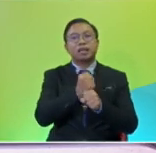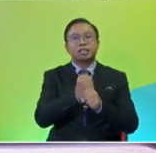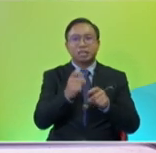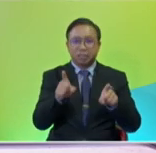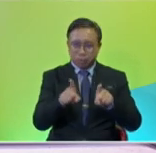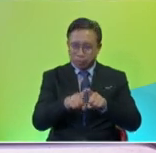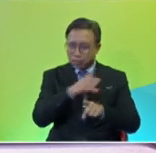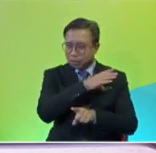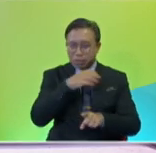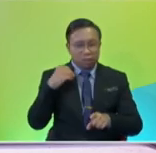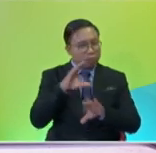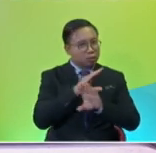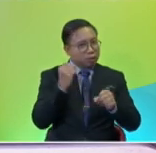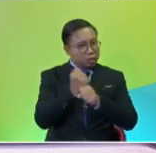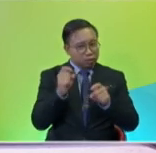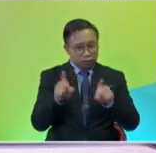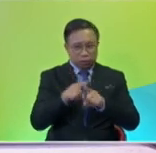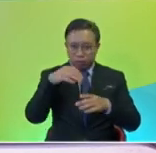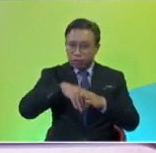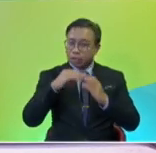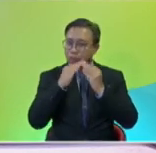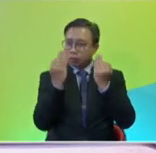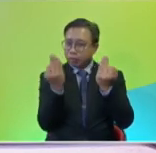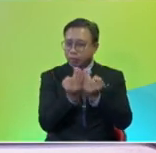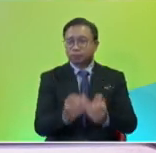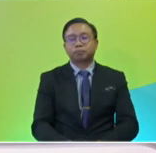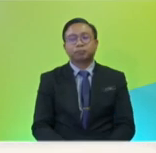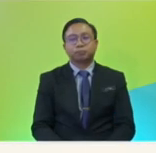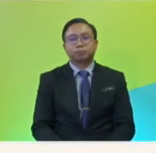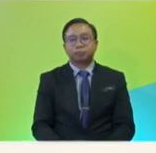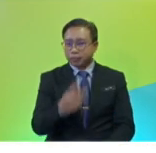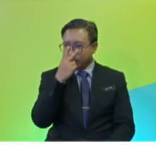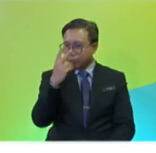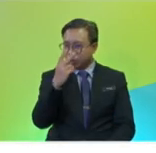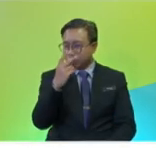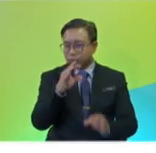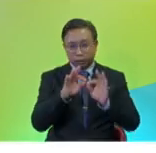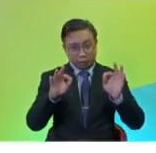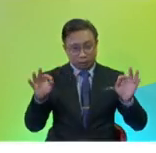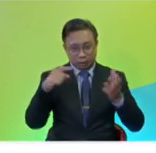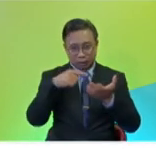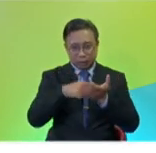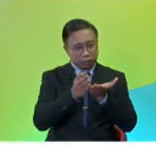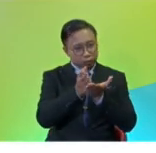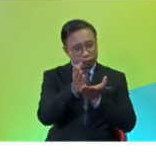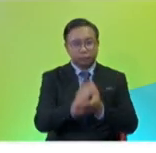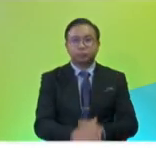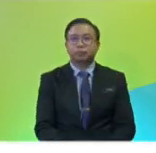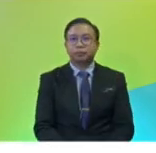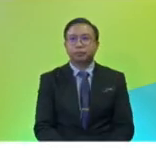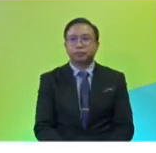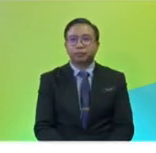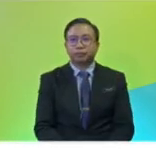dan tidak bekerjasama dalam keluarga. Ya. Yeah. Jadi mari kita tengok pernyataan-pernyataan seterusnya.